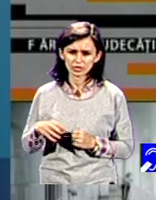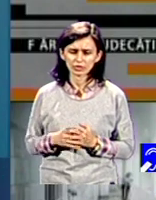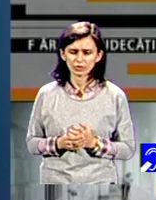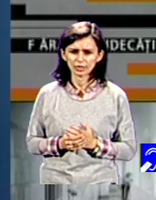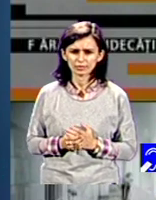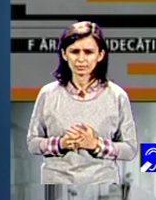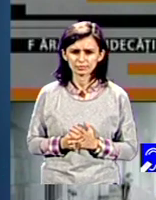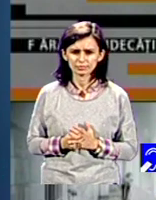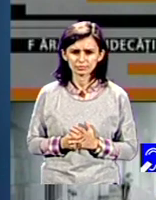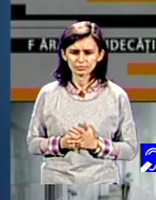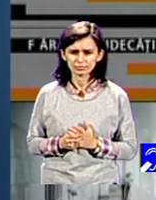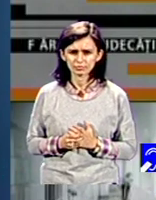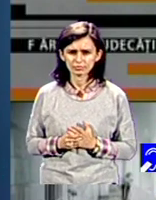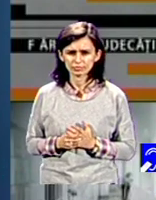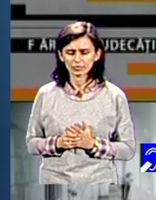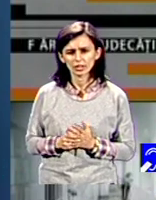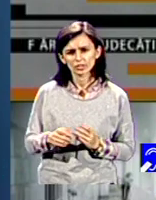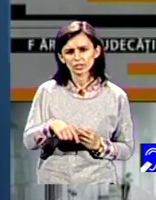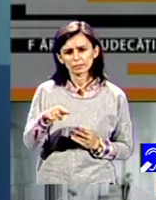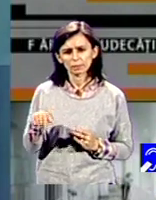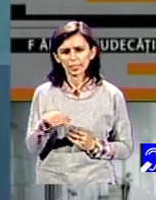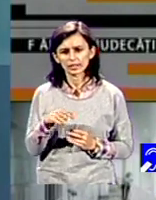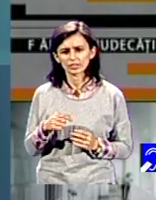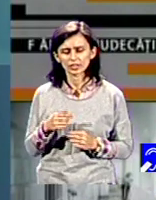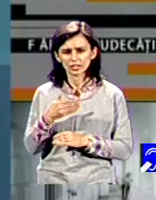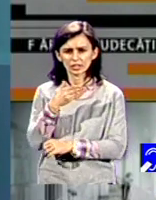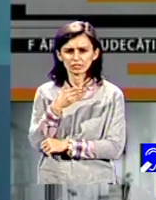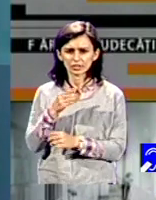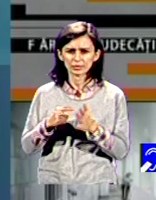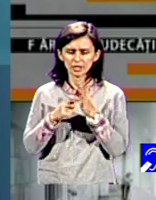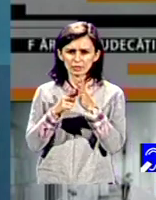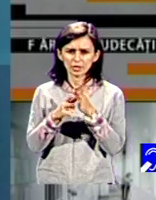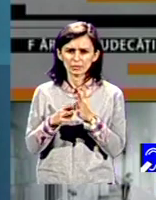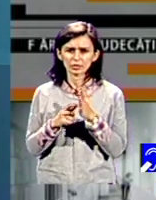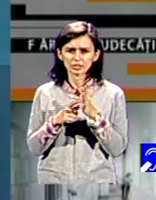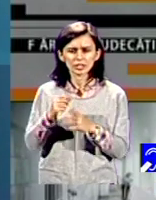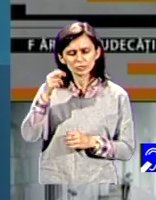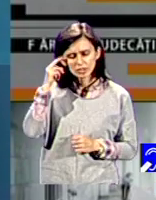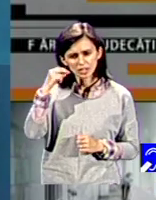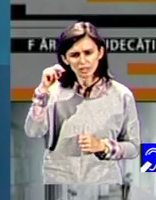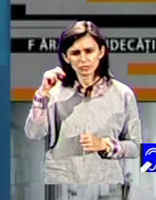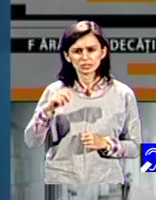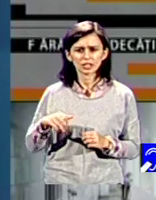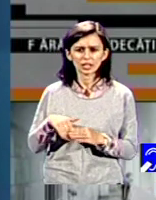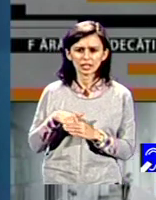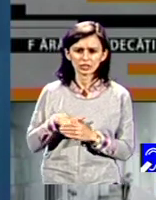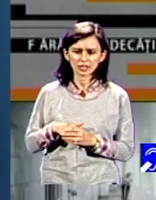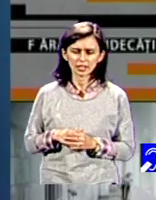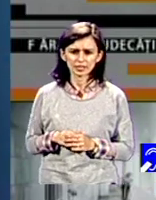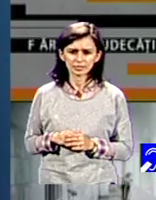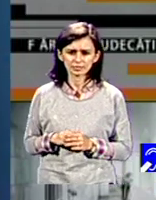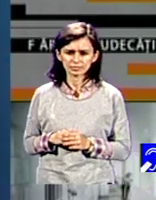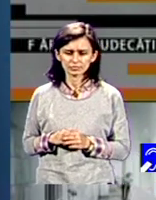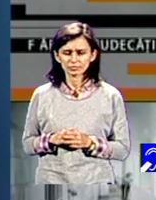postat un anunț de angajare și ne dorim să găsim pe cineva care să se alăture și exterioare a